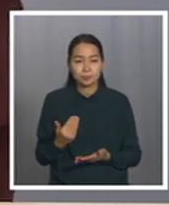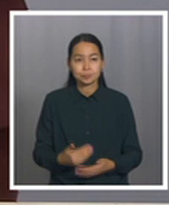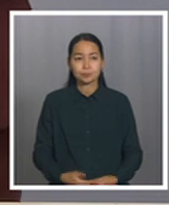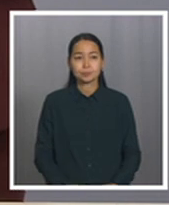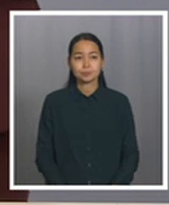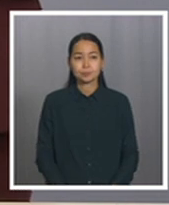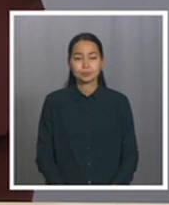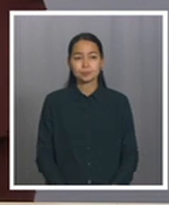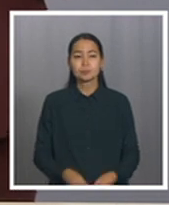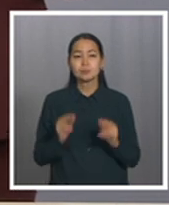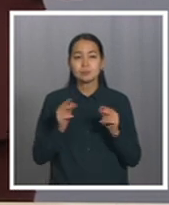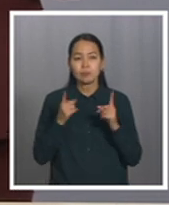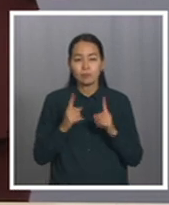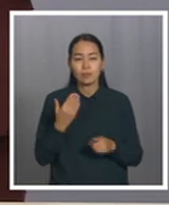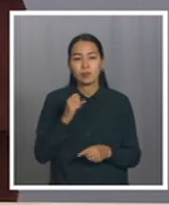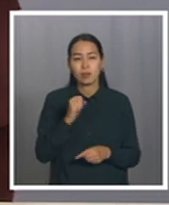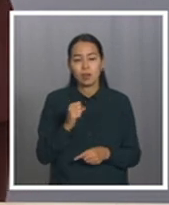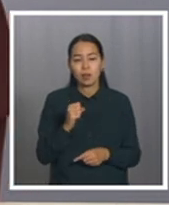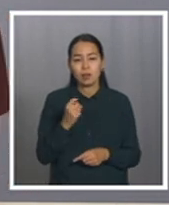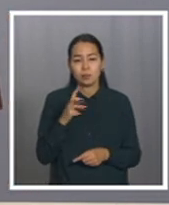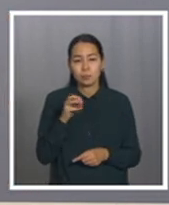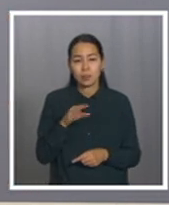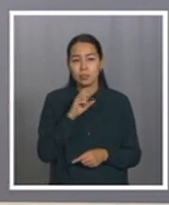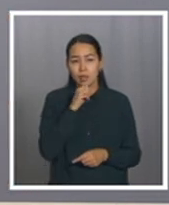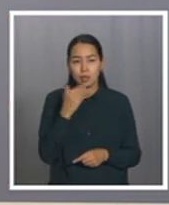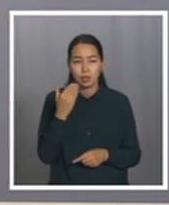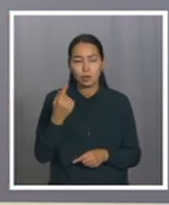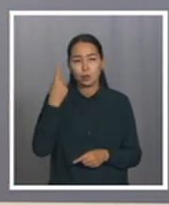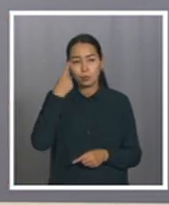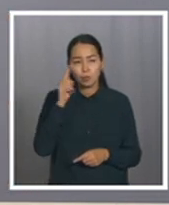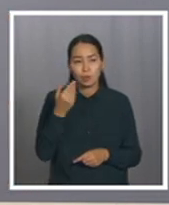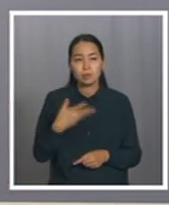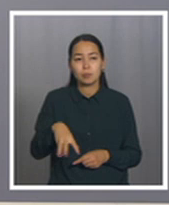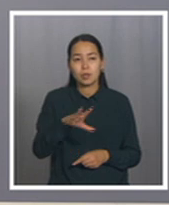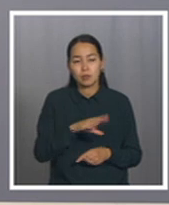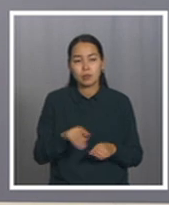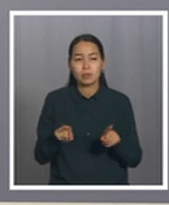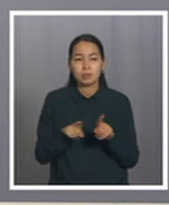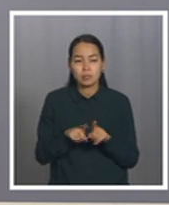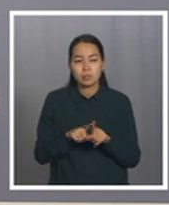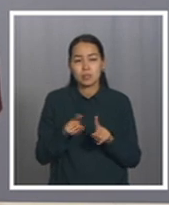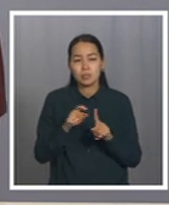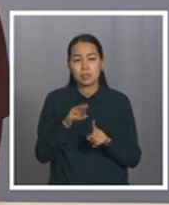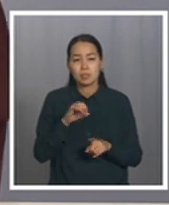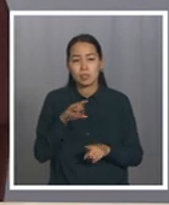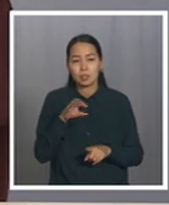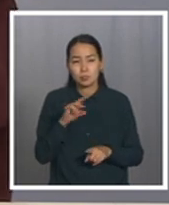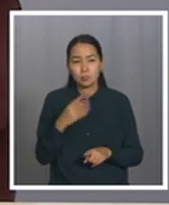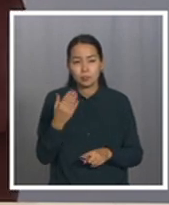Шын мәнінде Ахмет бабамыздың ойлаған барлық терминдері